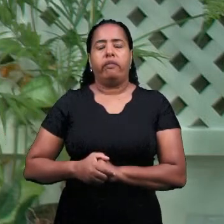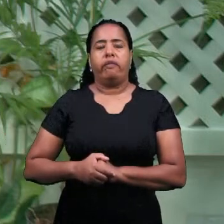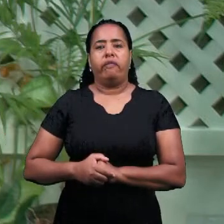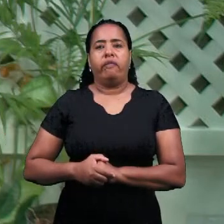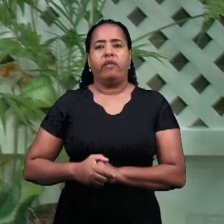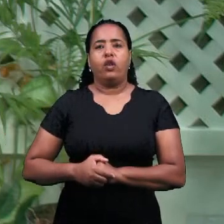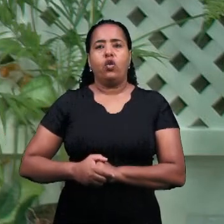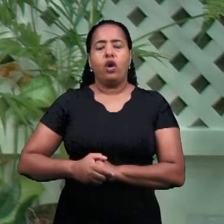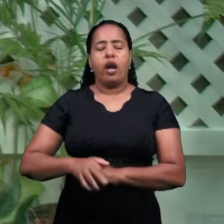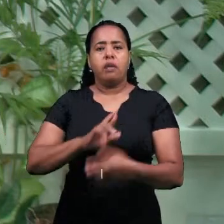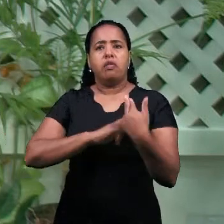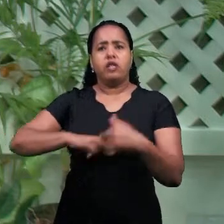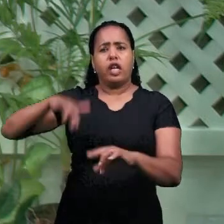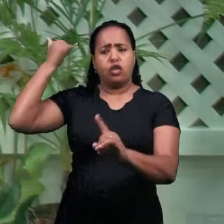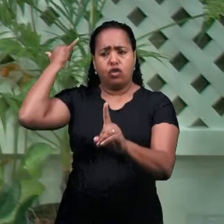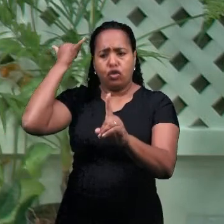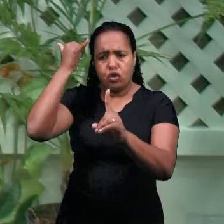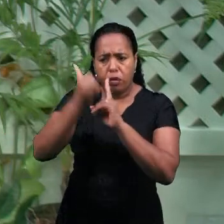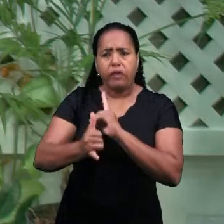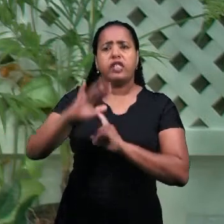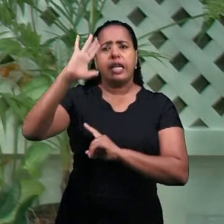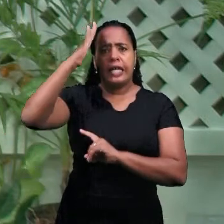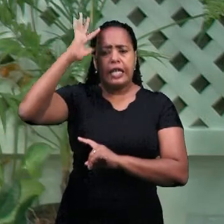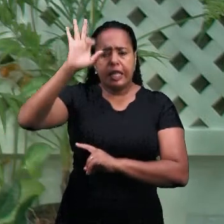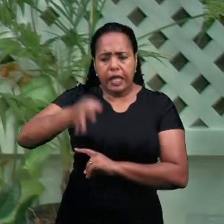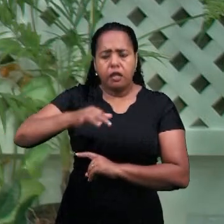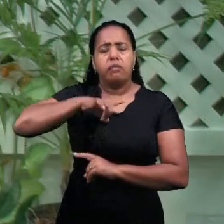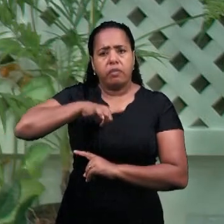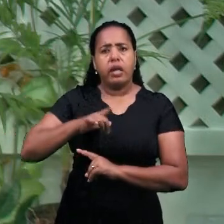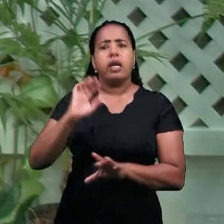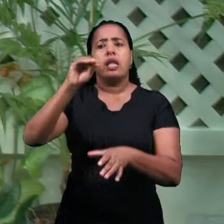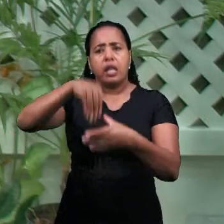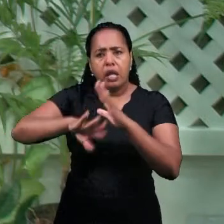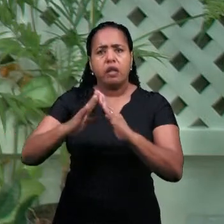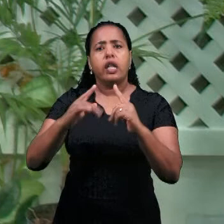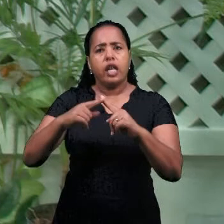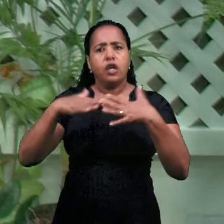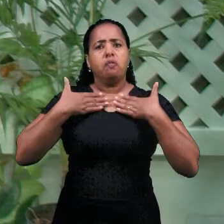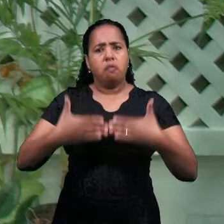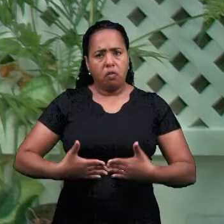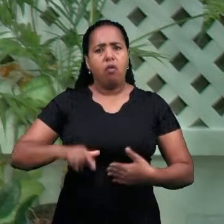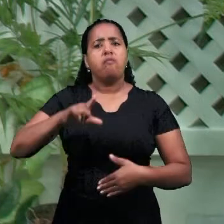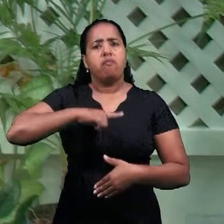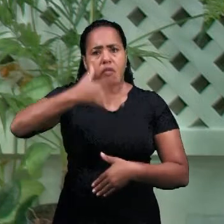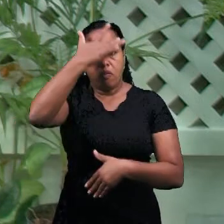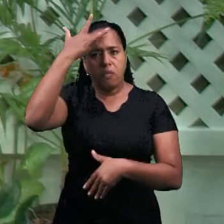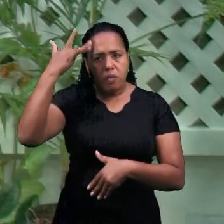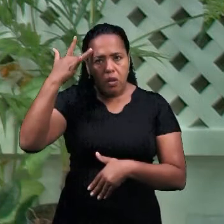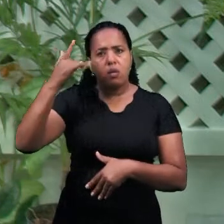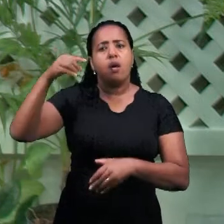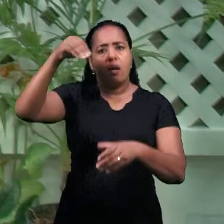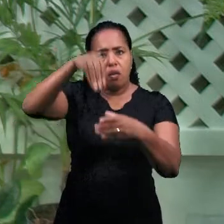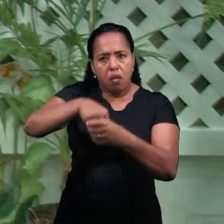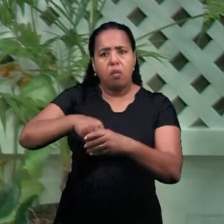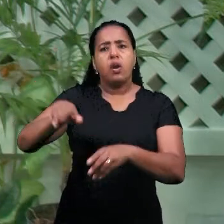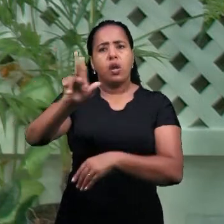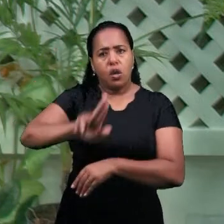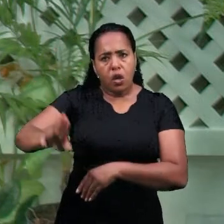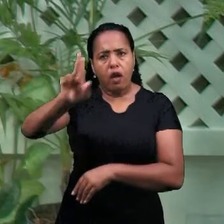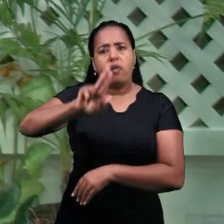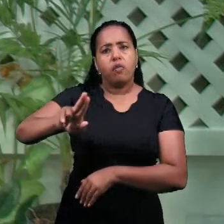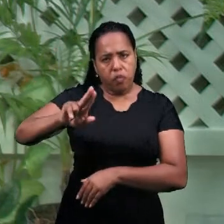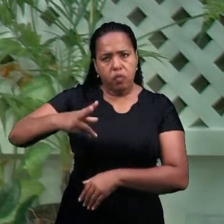discerne spirituellement. Il est dans l'Église, dans le corps, mais il y a ceux qui sont utilisés.